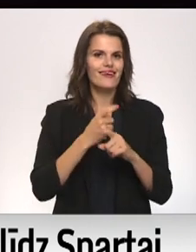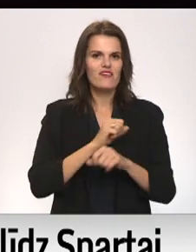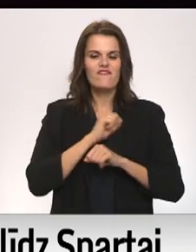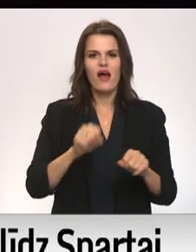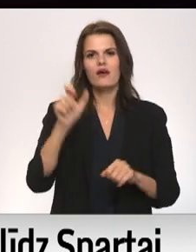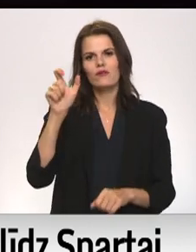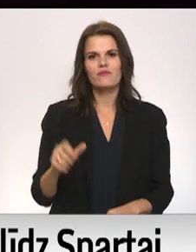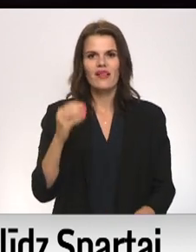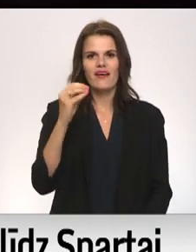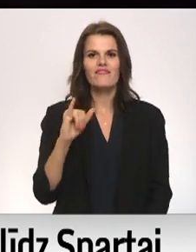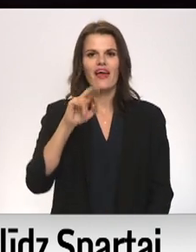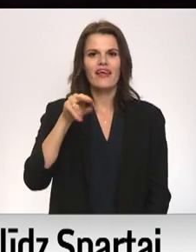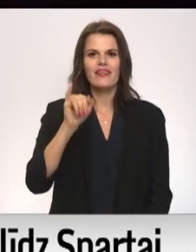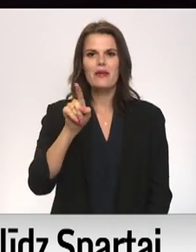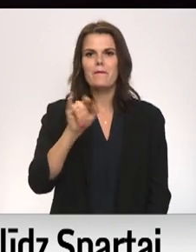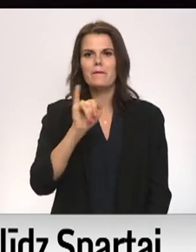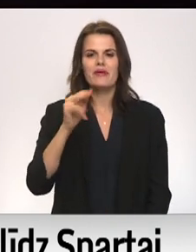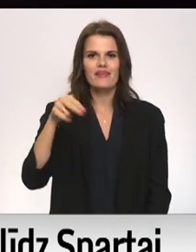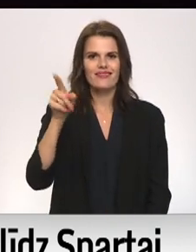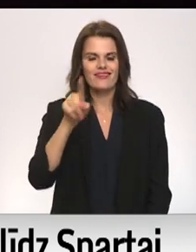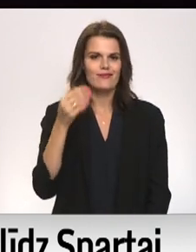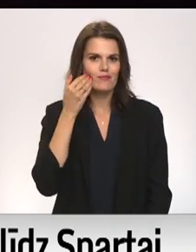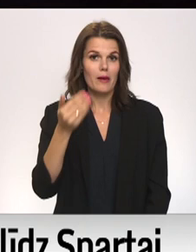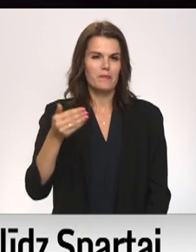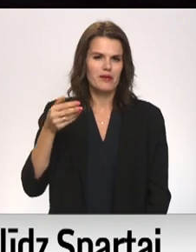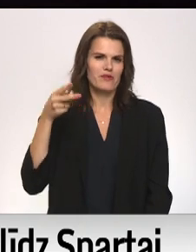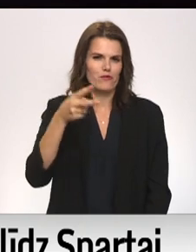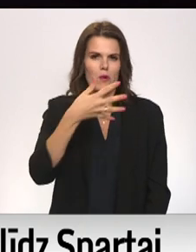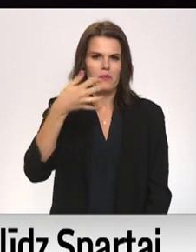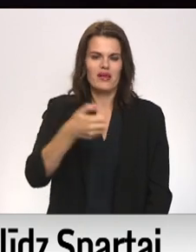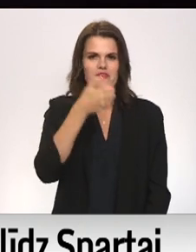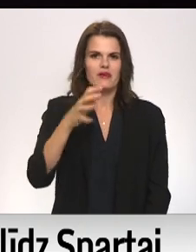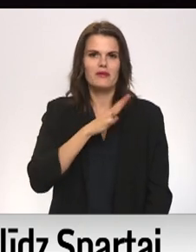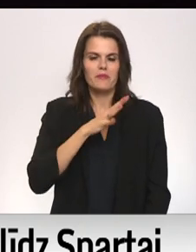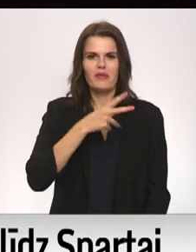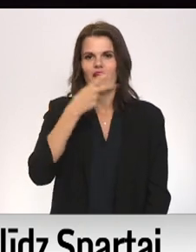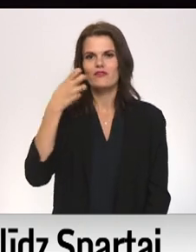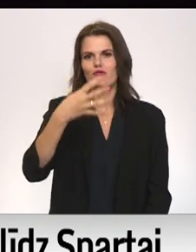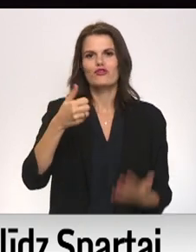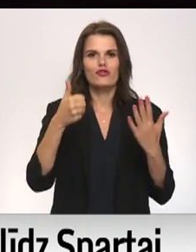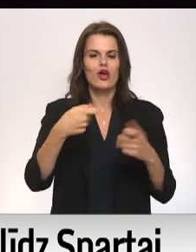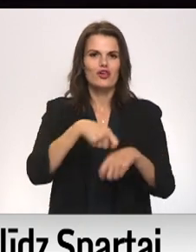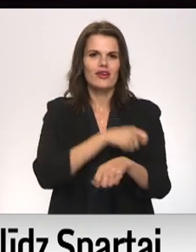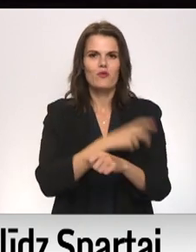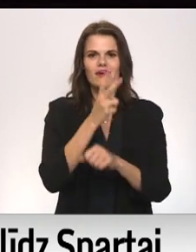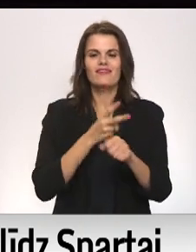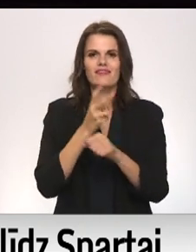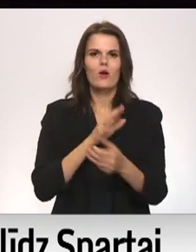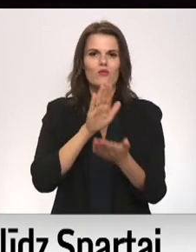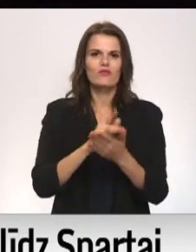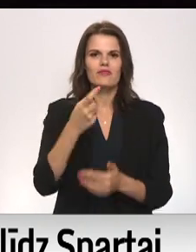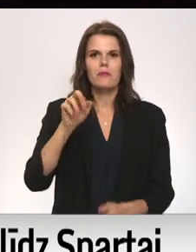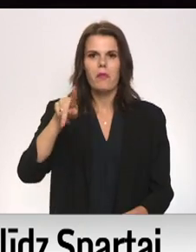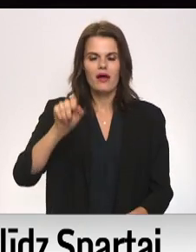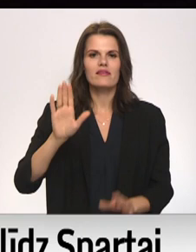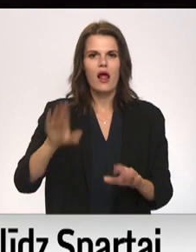varonim Feidipīdam, kurš pirms vairāk nekā 2500 gadiem veica 246 km skrējienu uz Spartu,